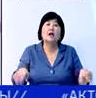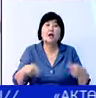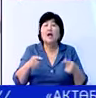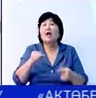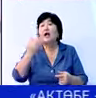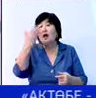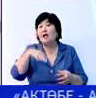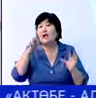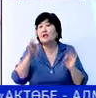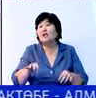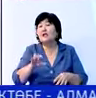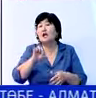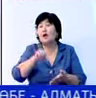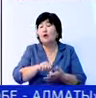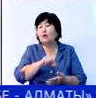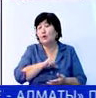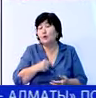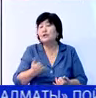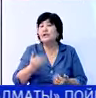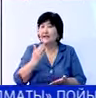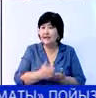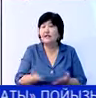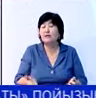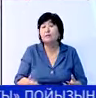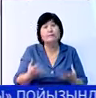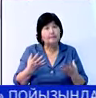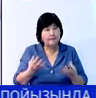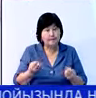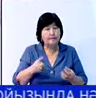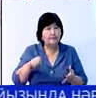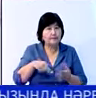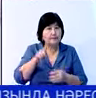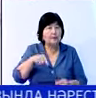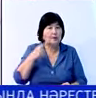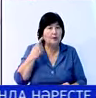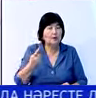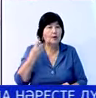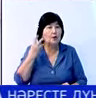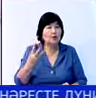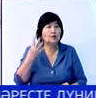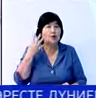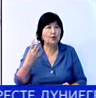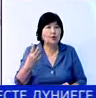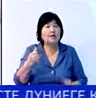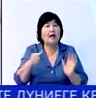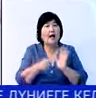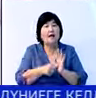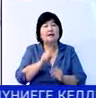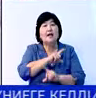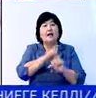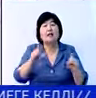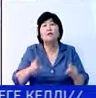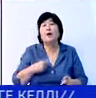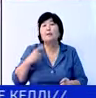инсульттің алдын алу үшін өзіндік септігін тигізеді. Және де қалалық номері 1-ші, 3-ші, 4-ші және 6-ші емханалардың